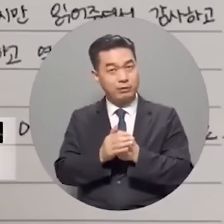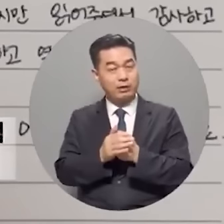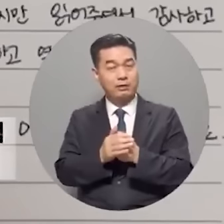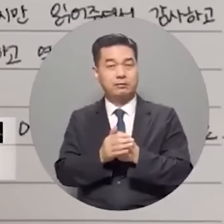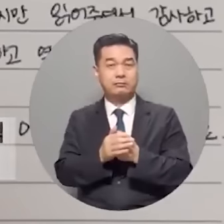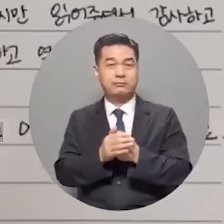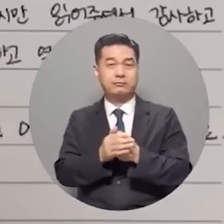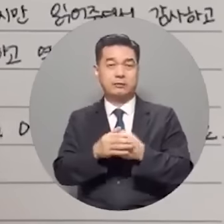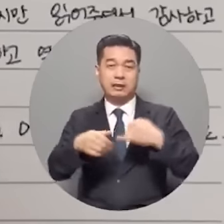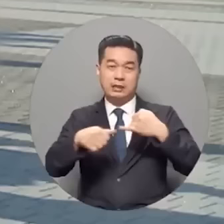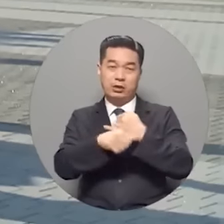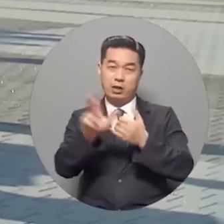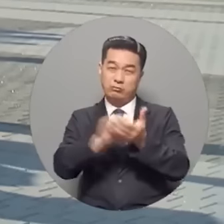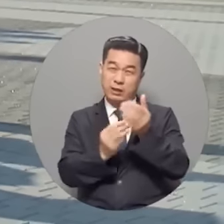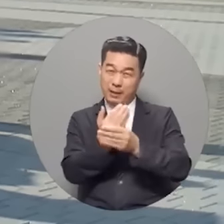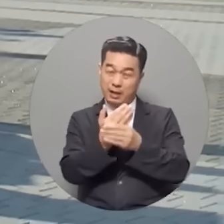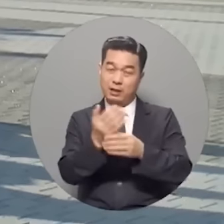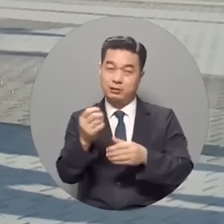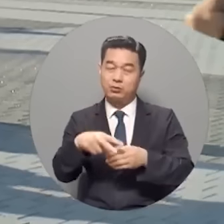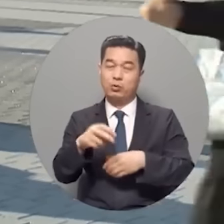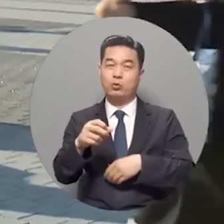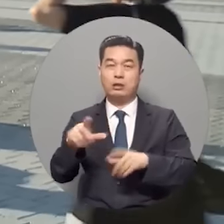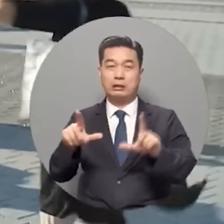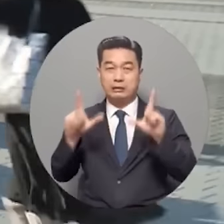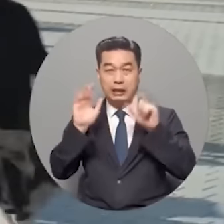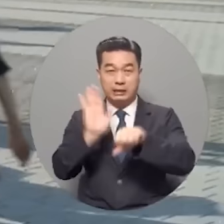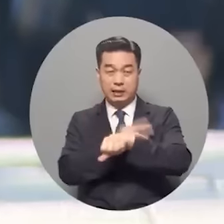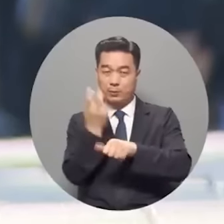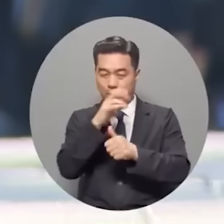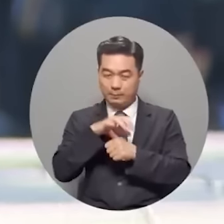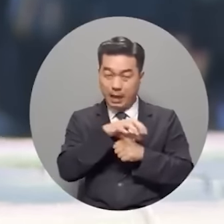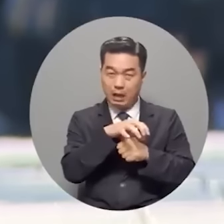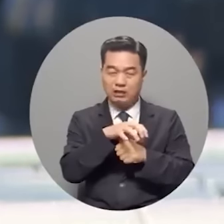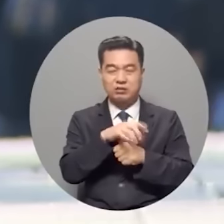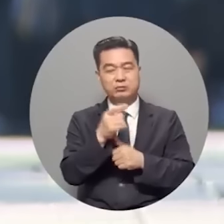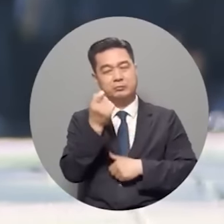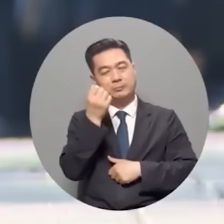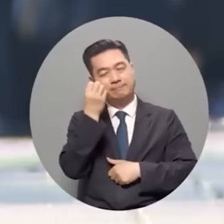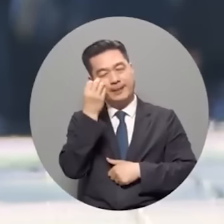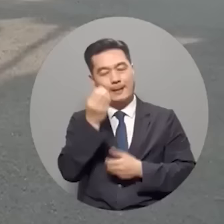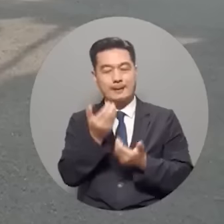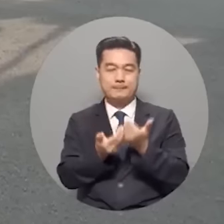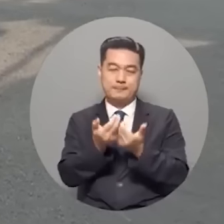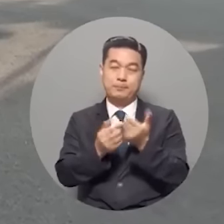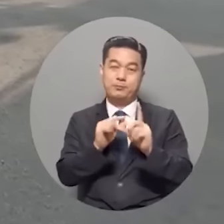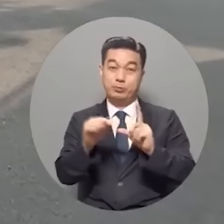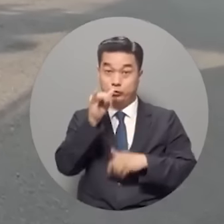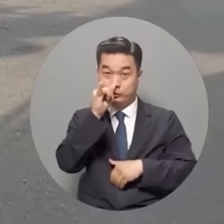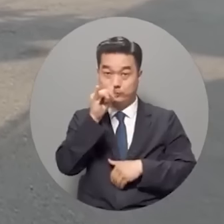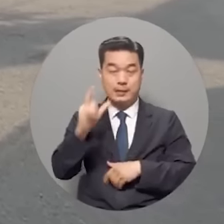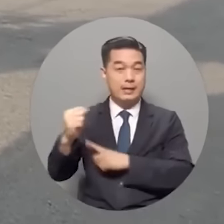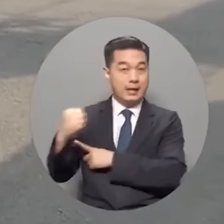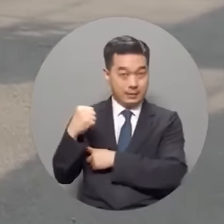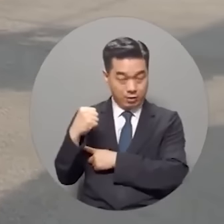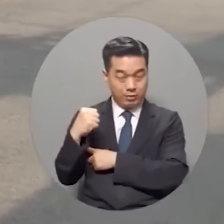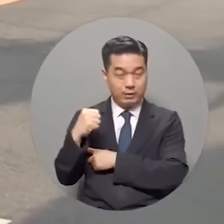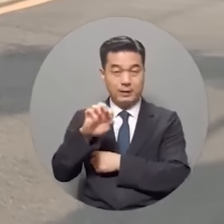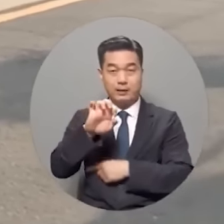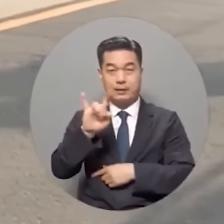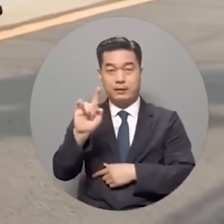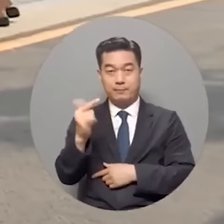반응을 보이거나 스타의 잘못까지 감싸는 등 팬덤의 그늘도 존재합니다. 강력한 팬덤은 K-POP의